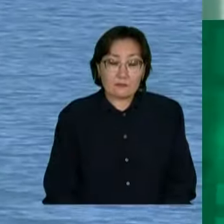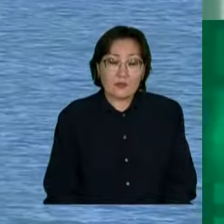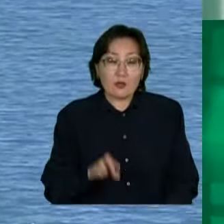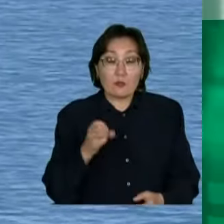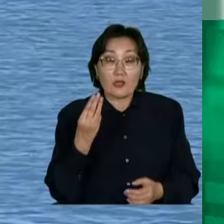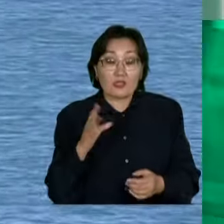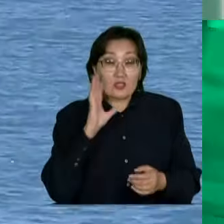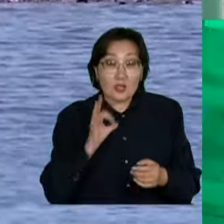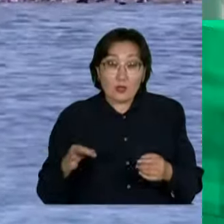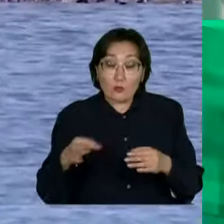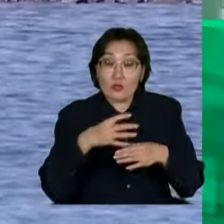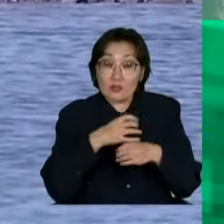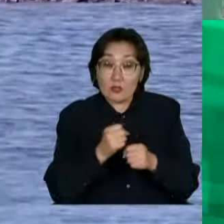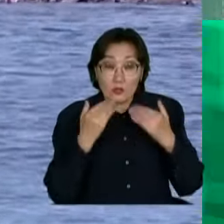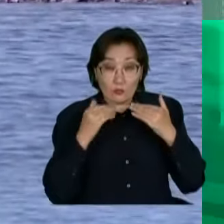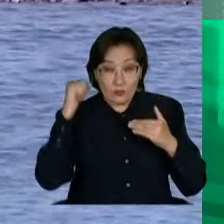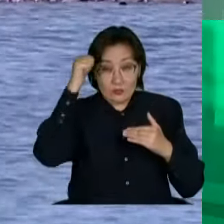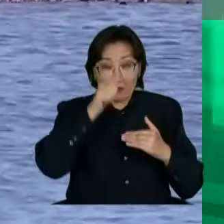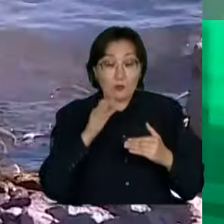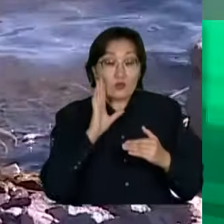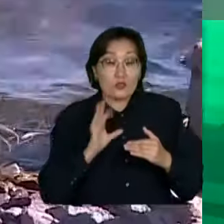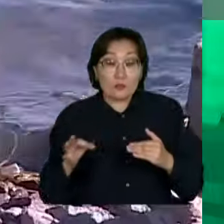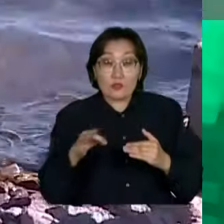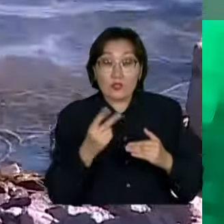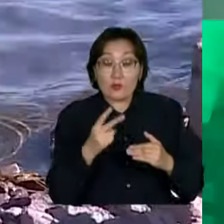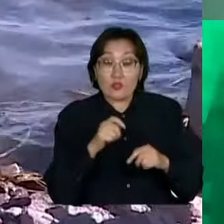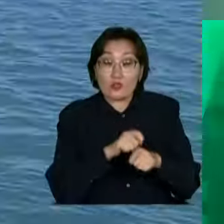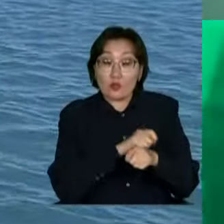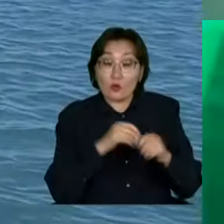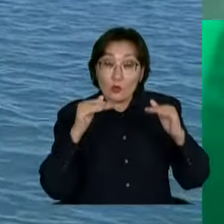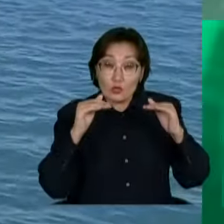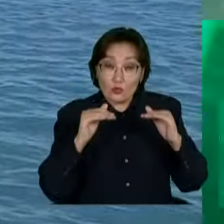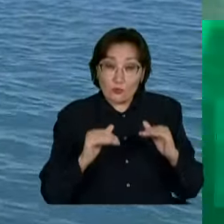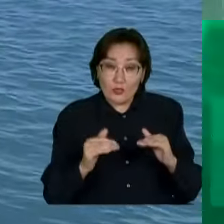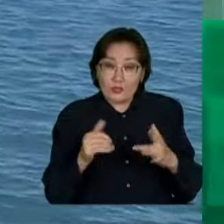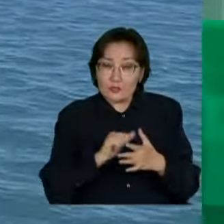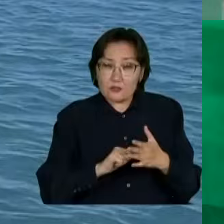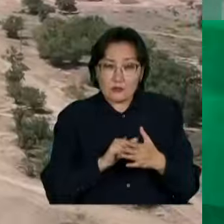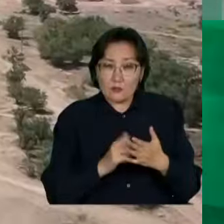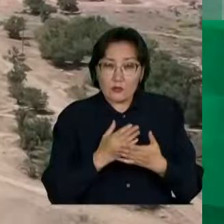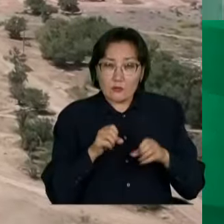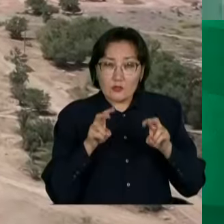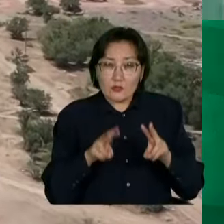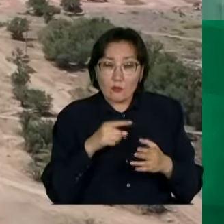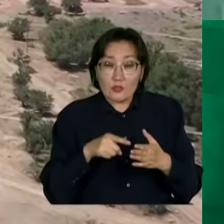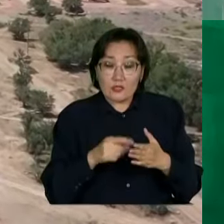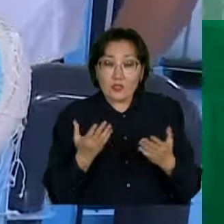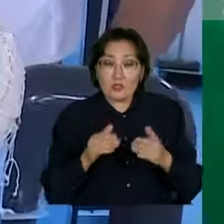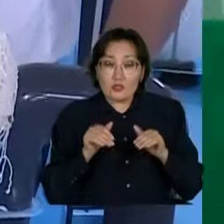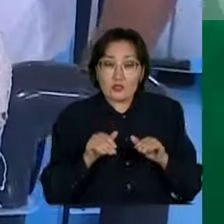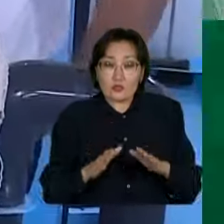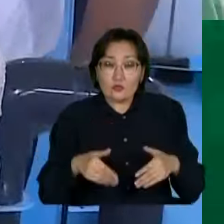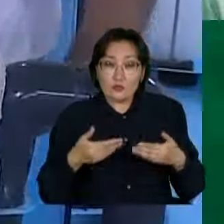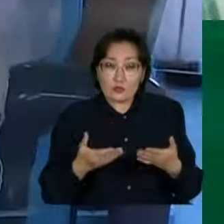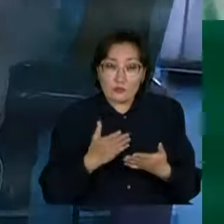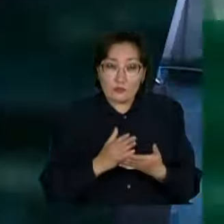Балқаш көлі тартылып барады. Соңғы жылдары су айдынының 2 метрге дейін төмендеп кетуіне не себеп? Мамандар мәселені қалай реттеуді